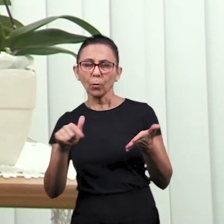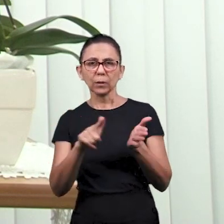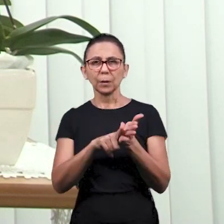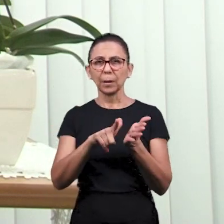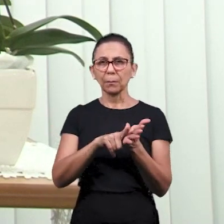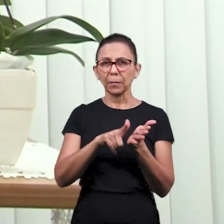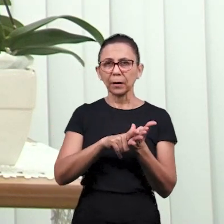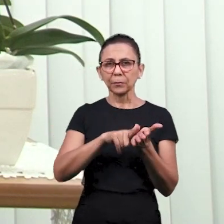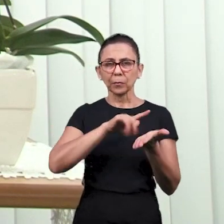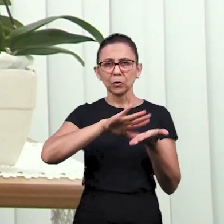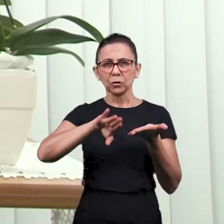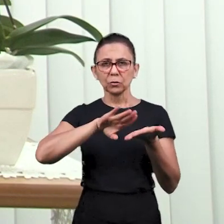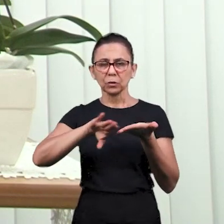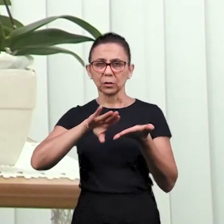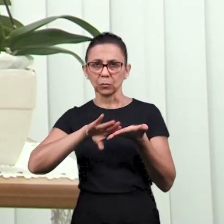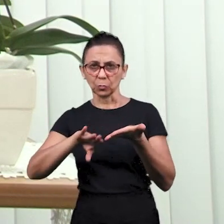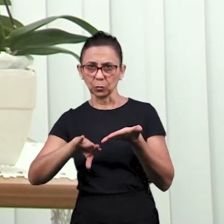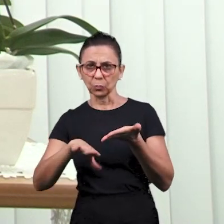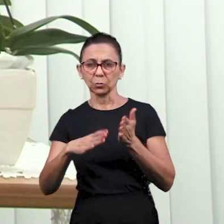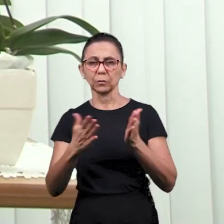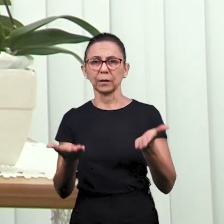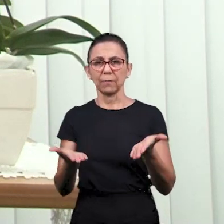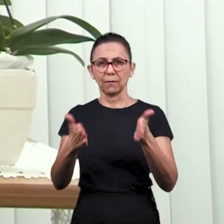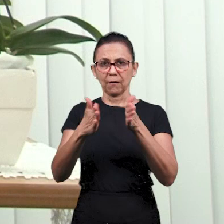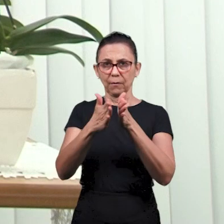руки, помолитесь Господу, попросите у Него